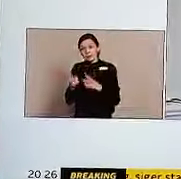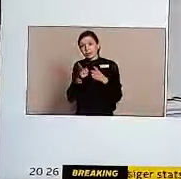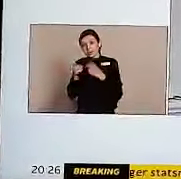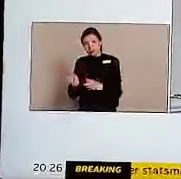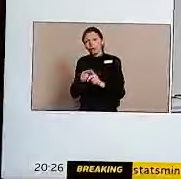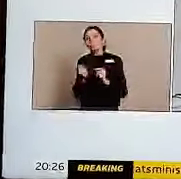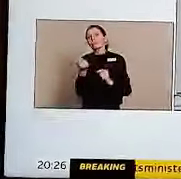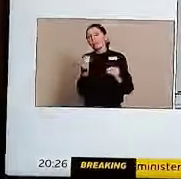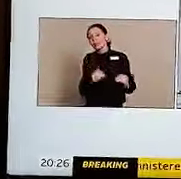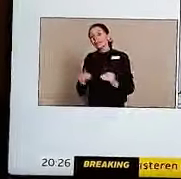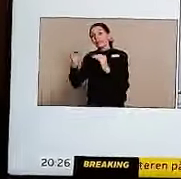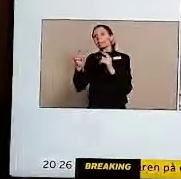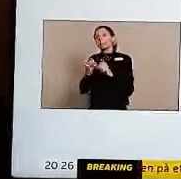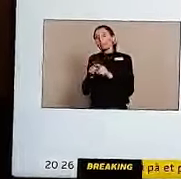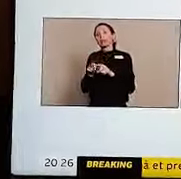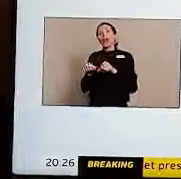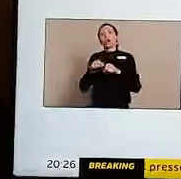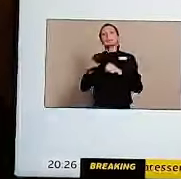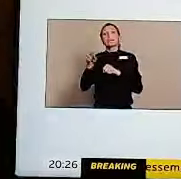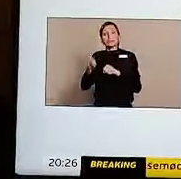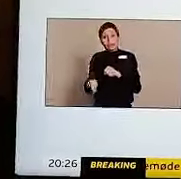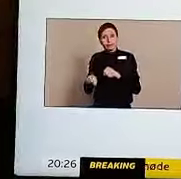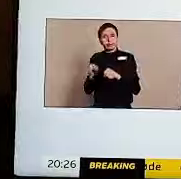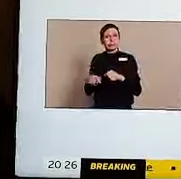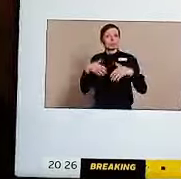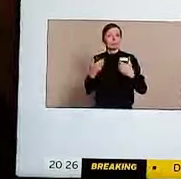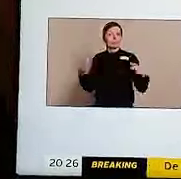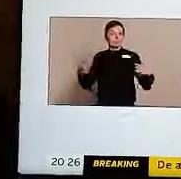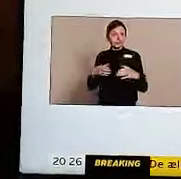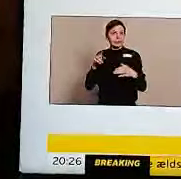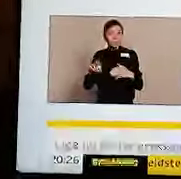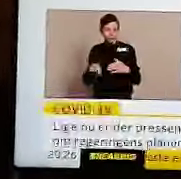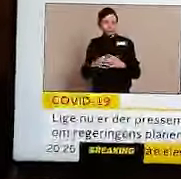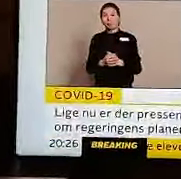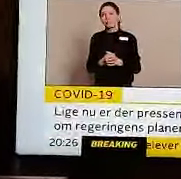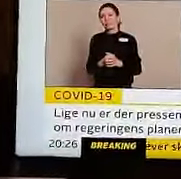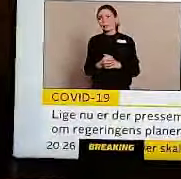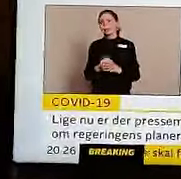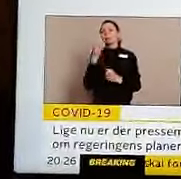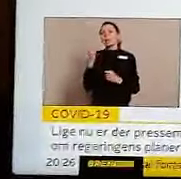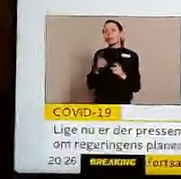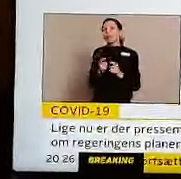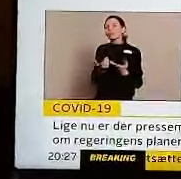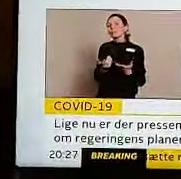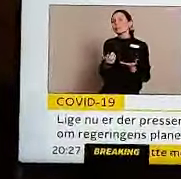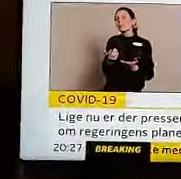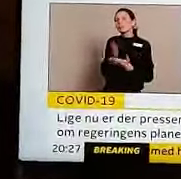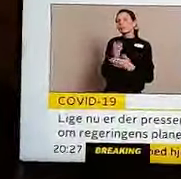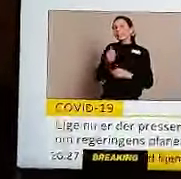تكون أخطر على الإنسان من قربهم لبعضهم البعض. يعني كل عملية